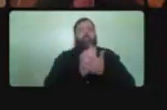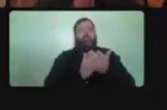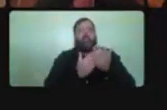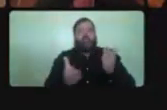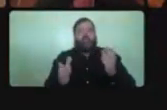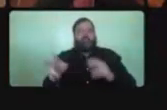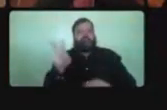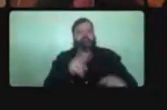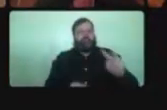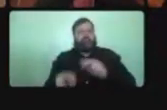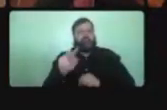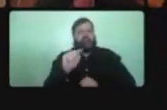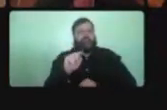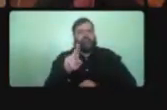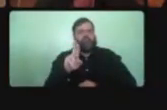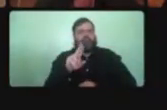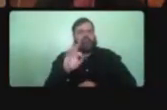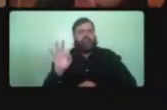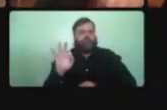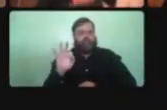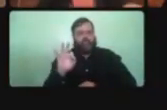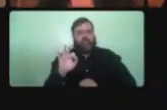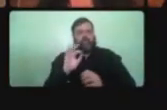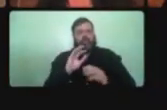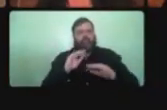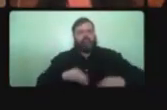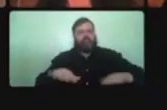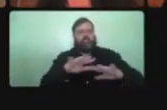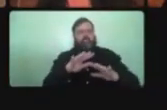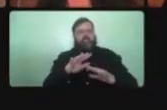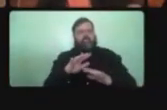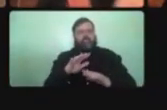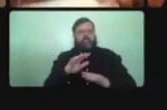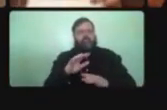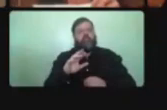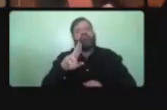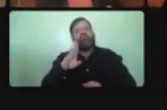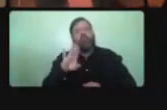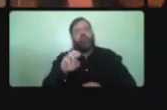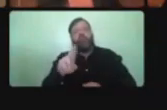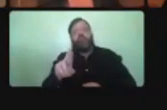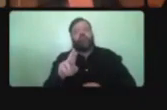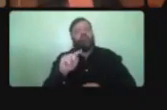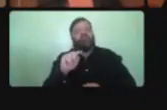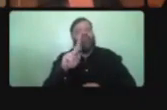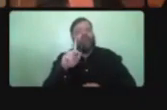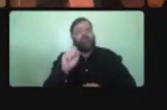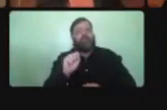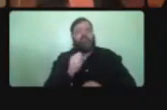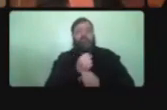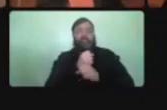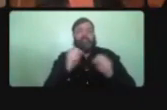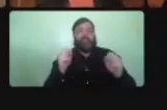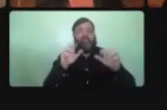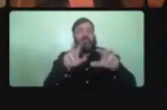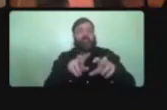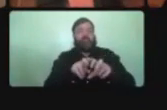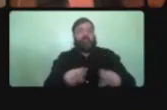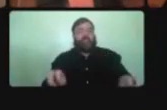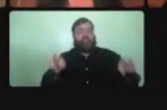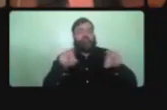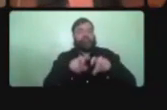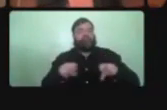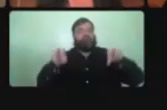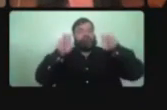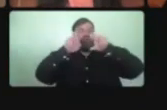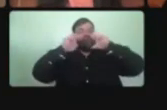ambayo tutaangalia ni vya riadha na vitu vingine ambavyo vinahitajika kuwa katika